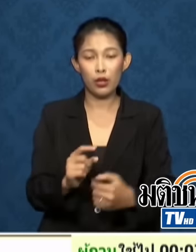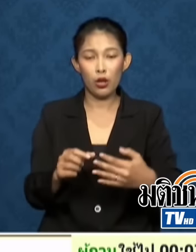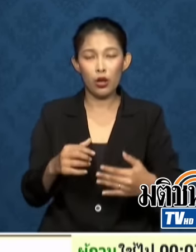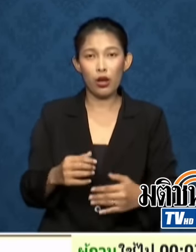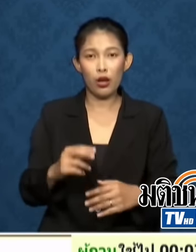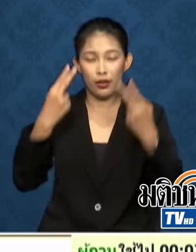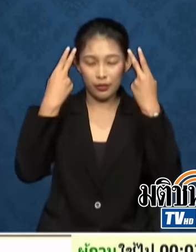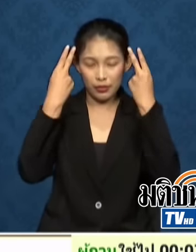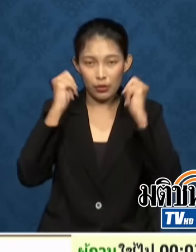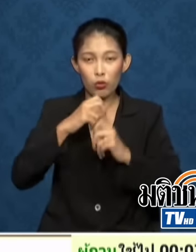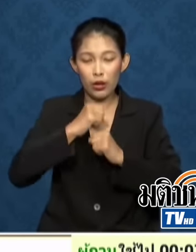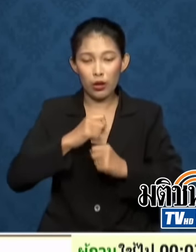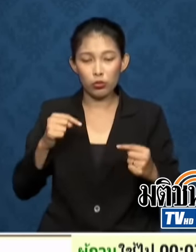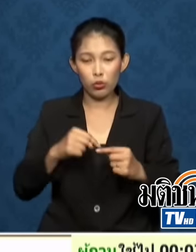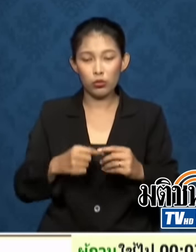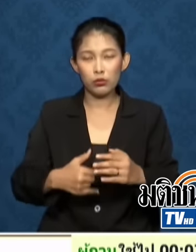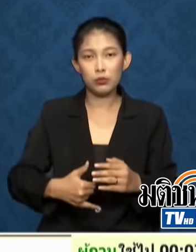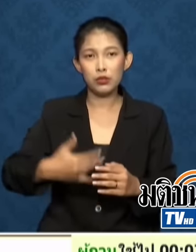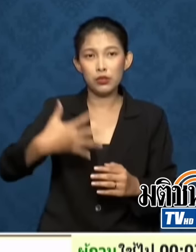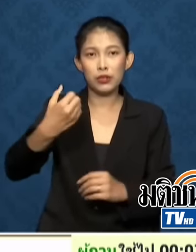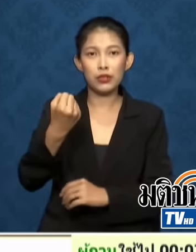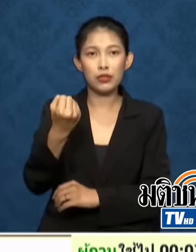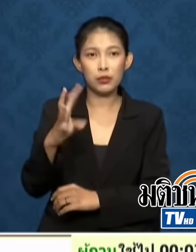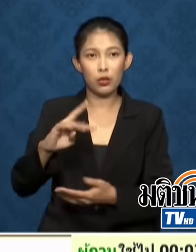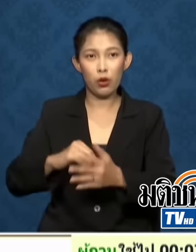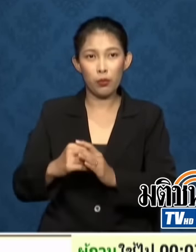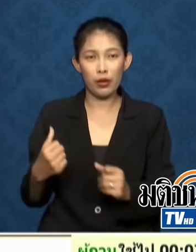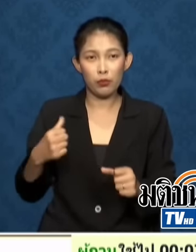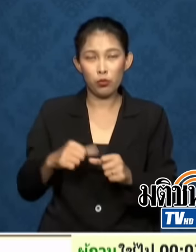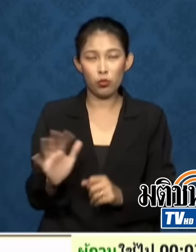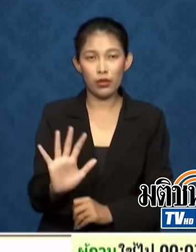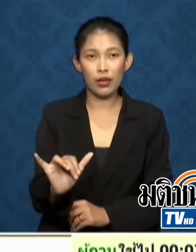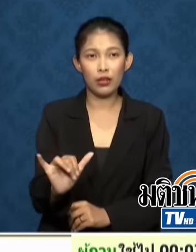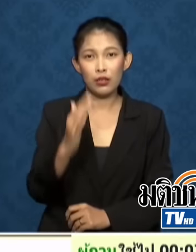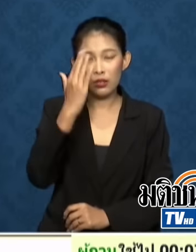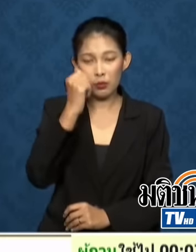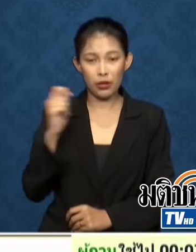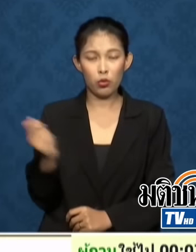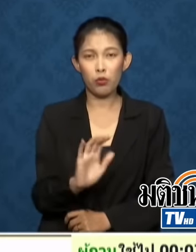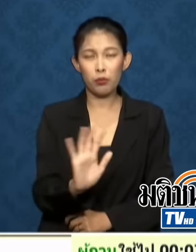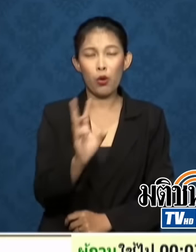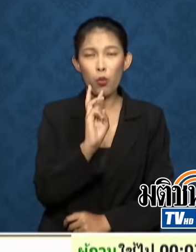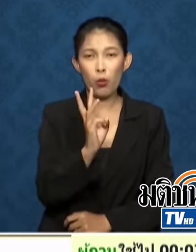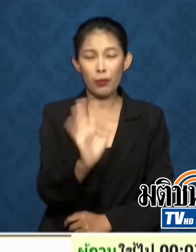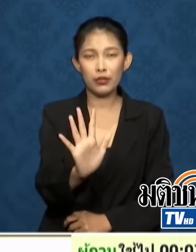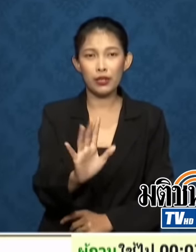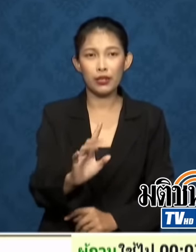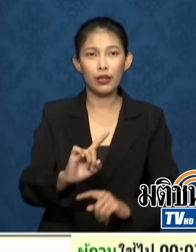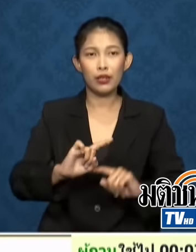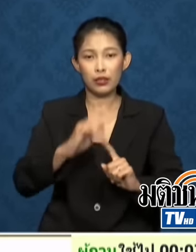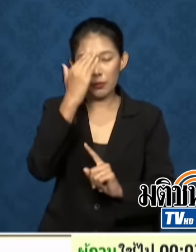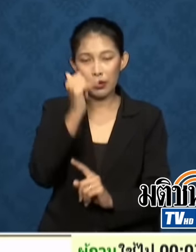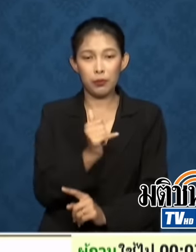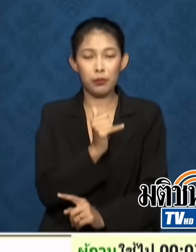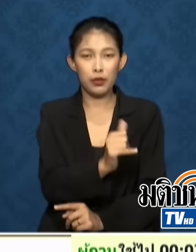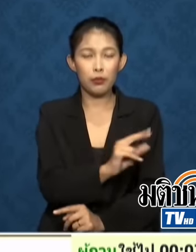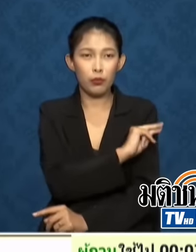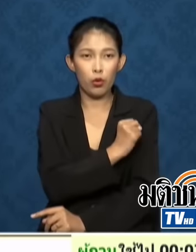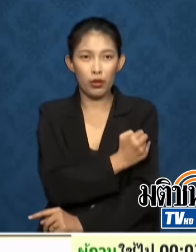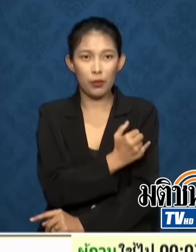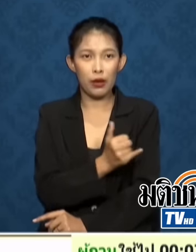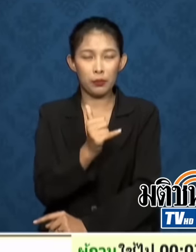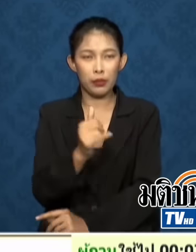นี่ยรัฐบาลปัจจุบันยังไม่เข้าแต่เราไม่ได้โทษเพราะเป็นเรื่องพอไปถึงโรงพยาบาลอย